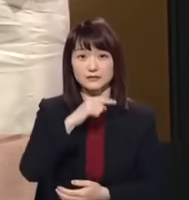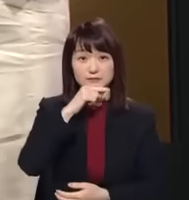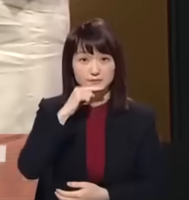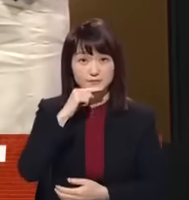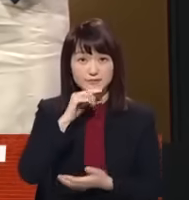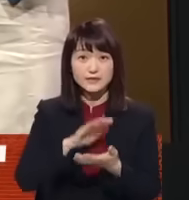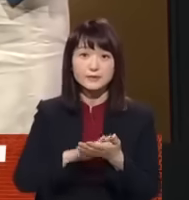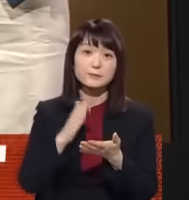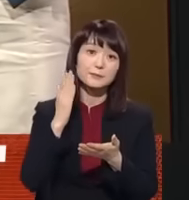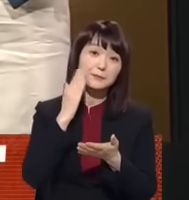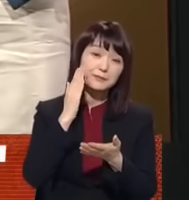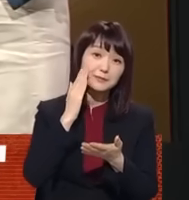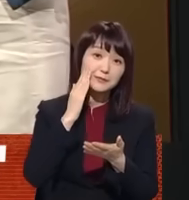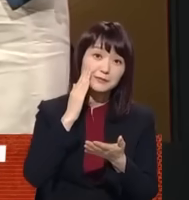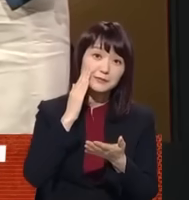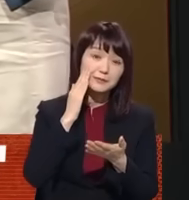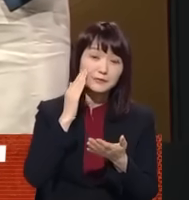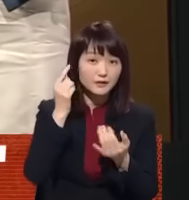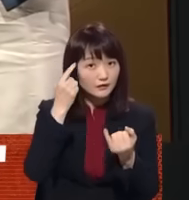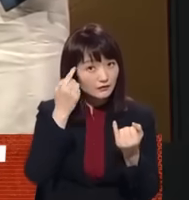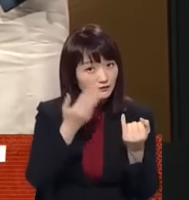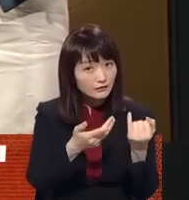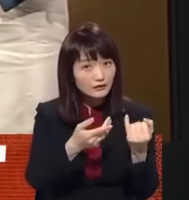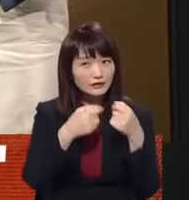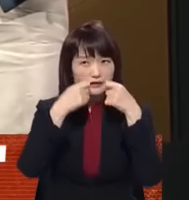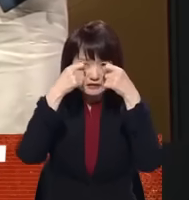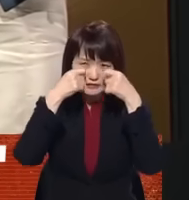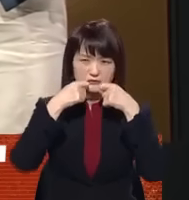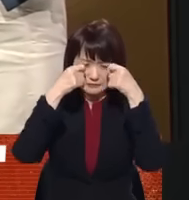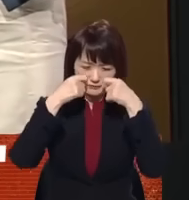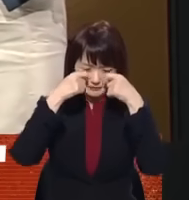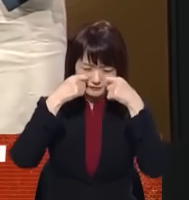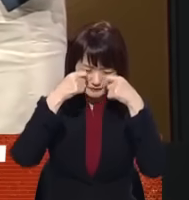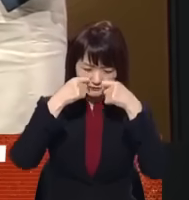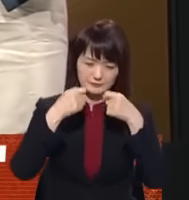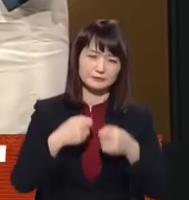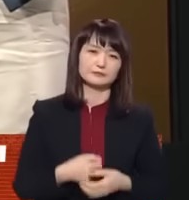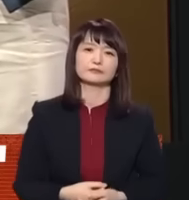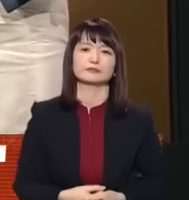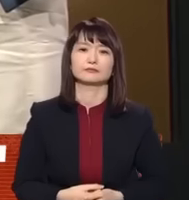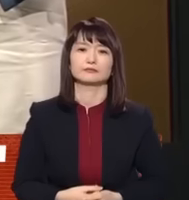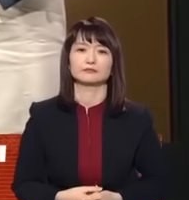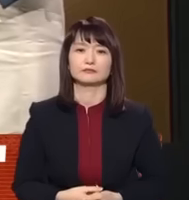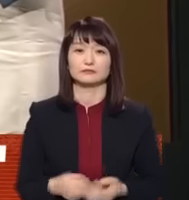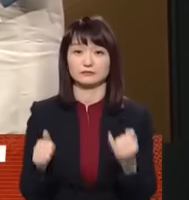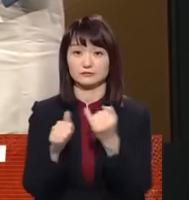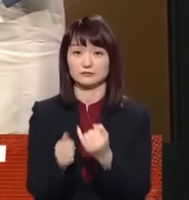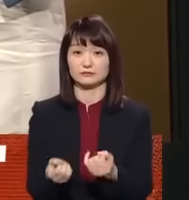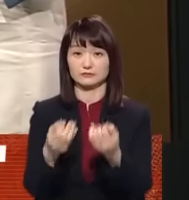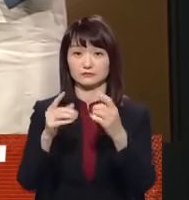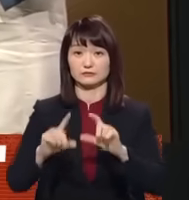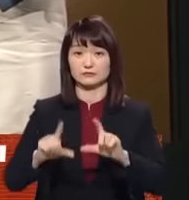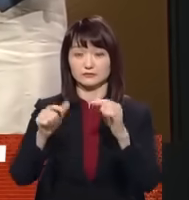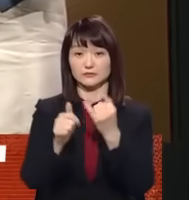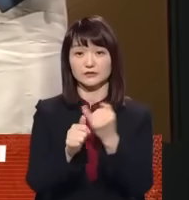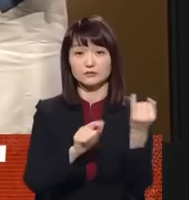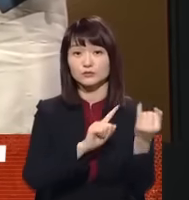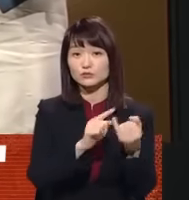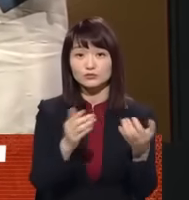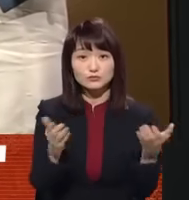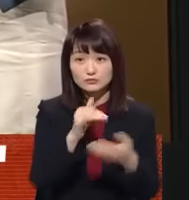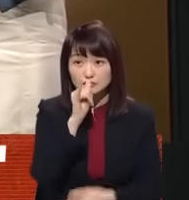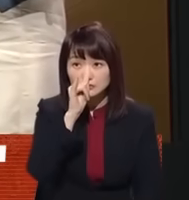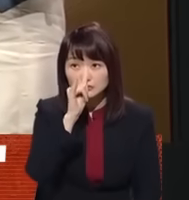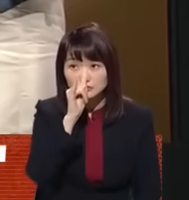메이크업을 한 것이냐는 이야기를 들으면서 눈물을 펑펑 쏟아냈다고 합니다. 대체 결혼식 당일 신부에게 무슨 일이